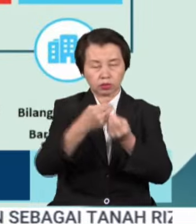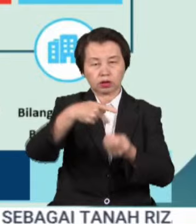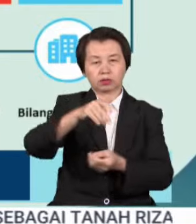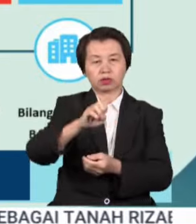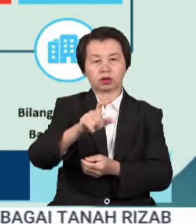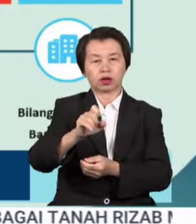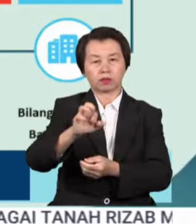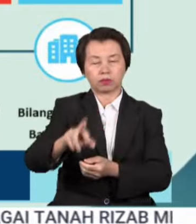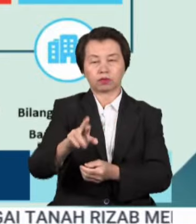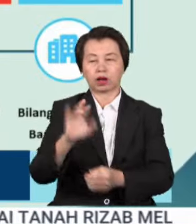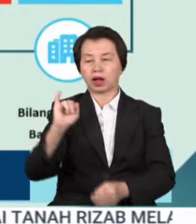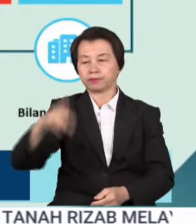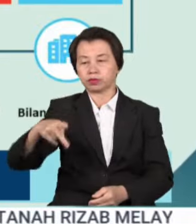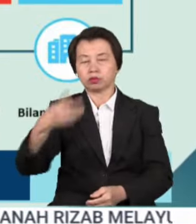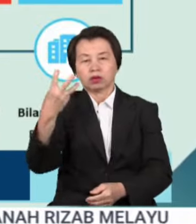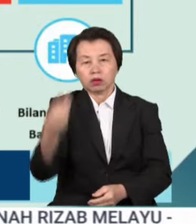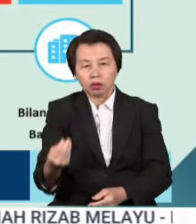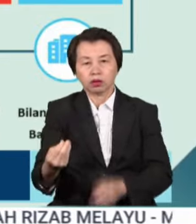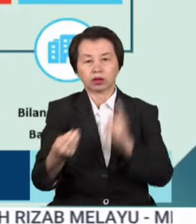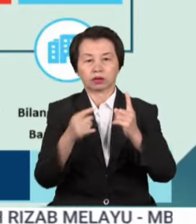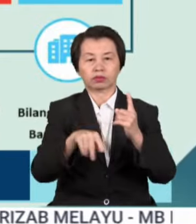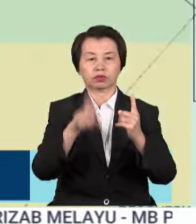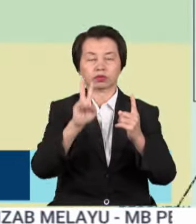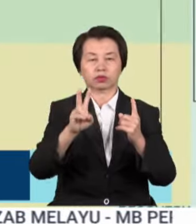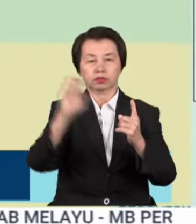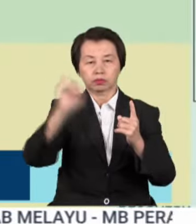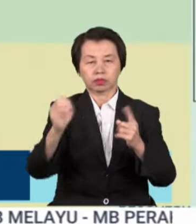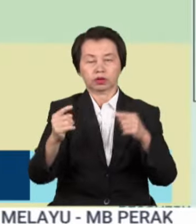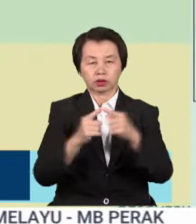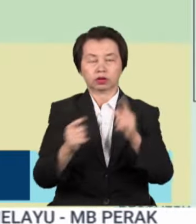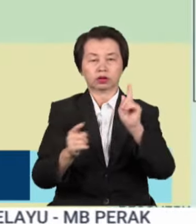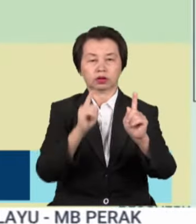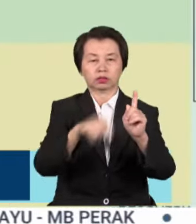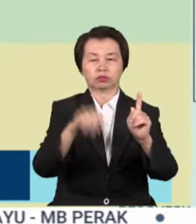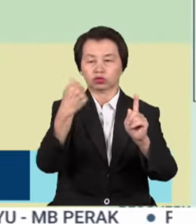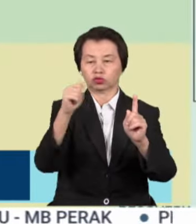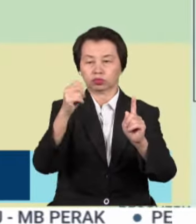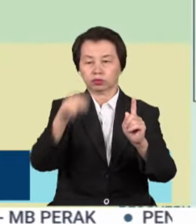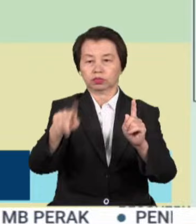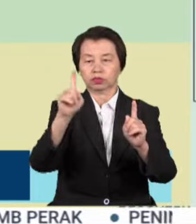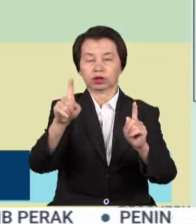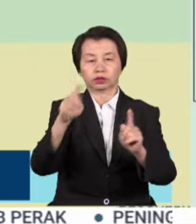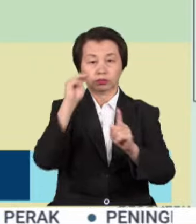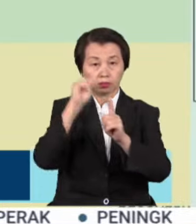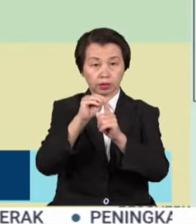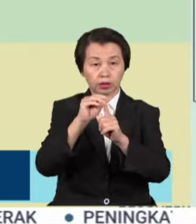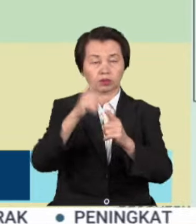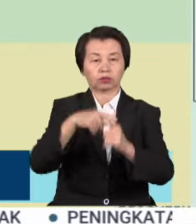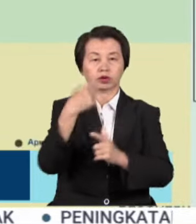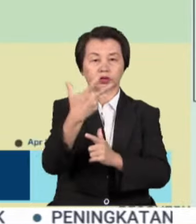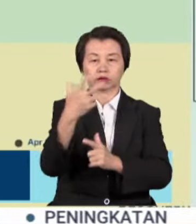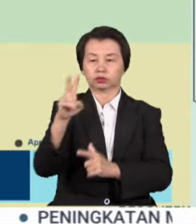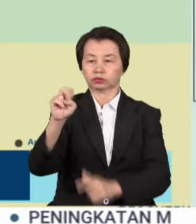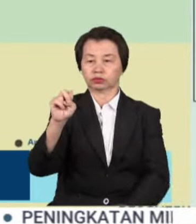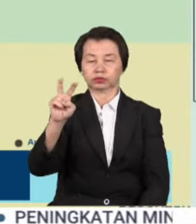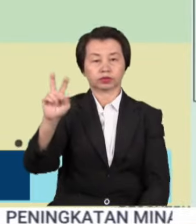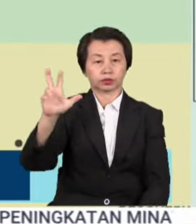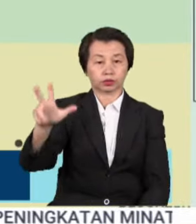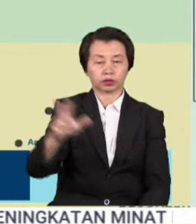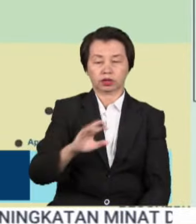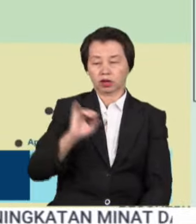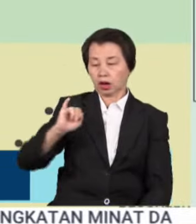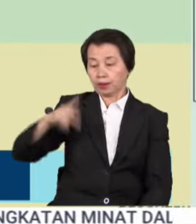IP yang menyusut 1.2% kepada 110.1 mata pada Mac 2023.